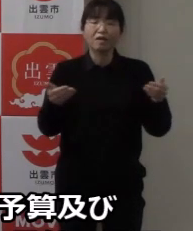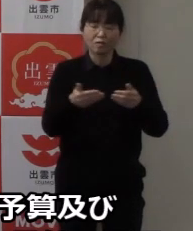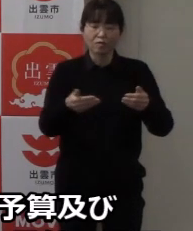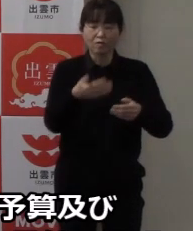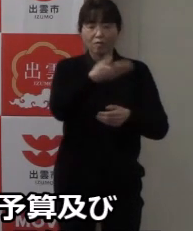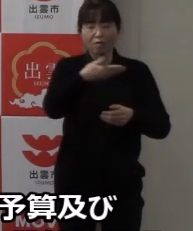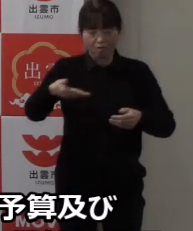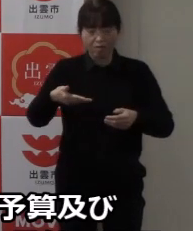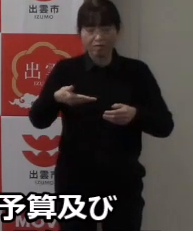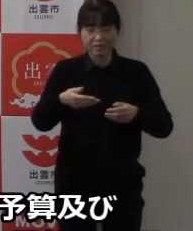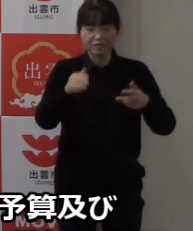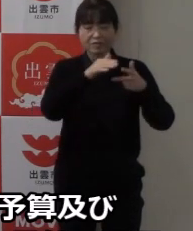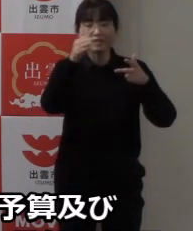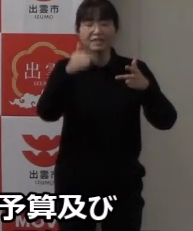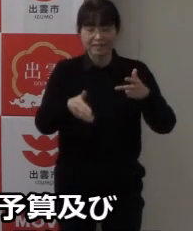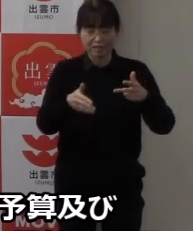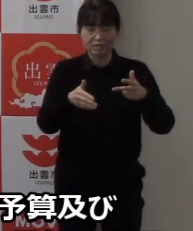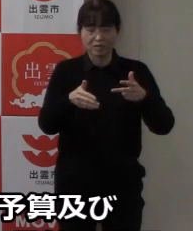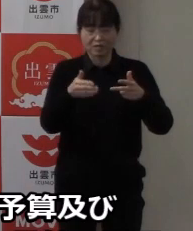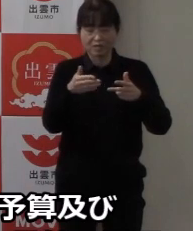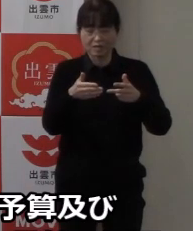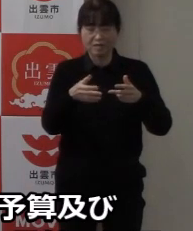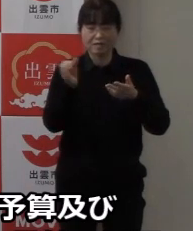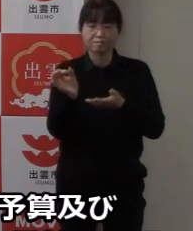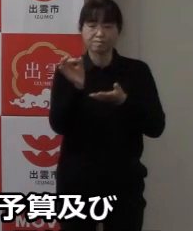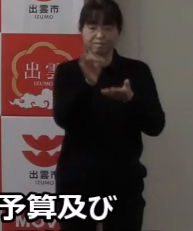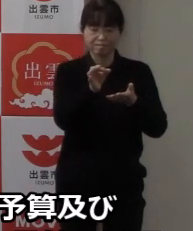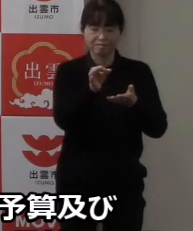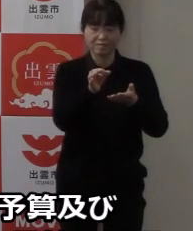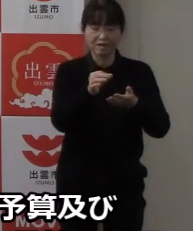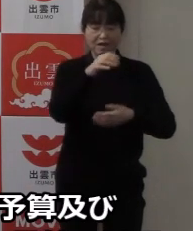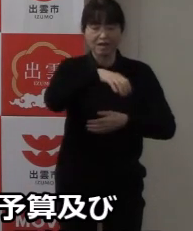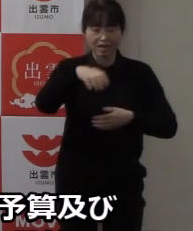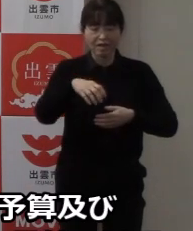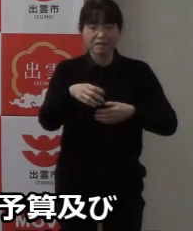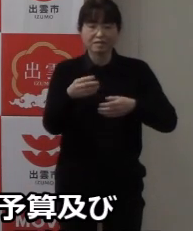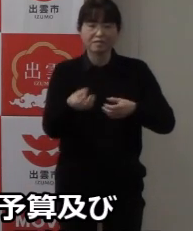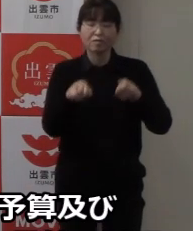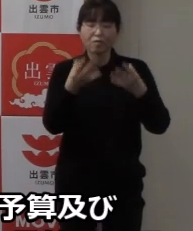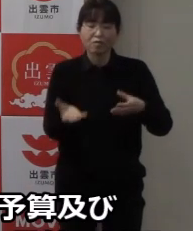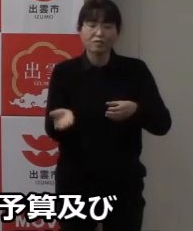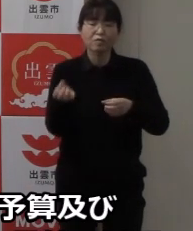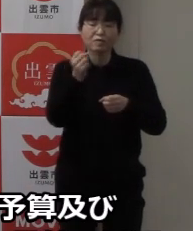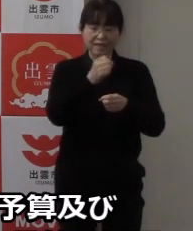います。また地方創生臨時交付金の関係では、